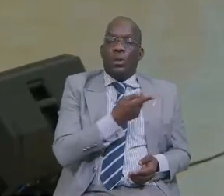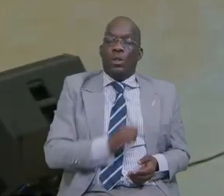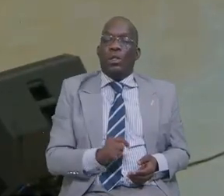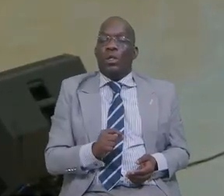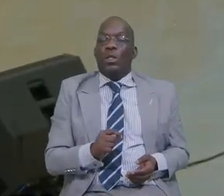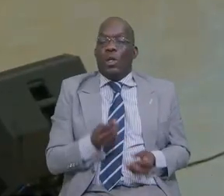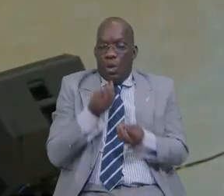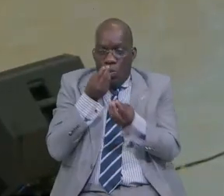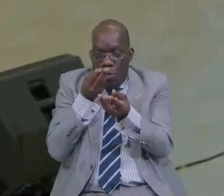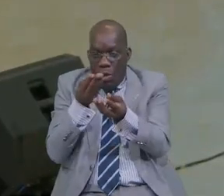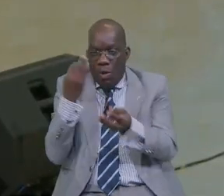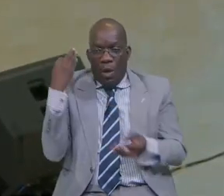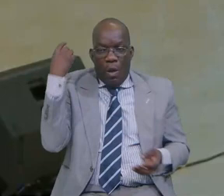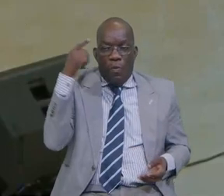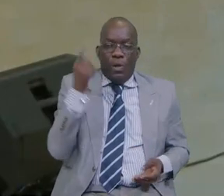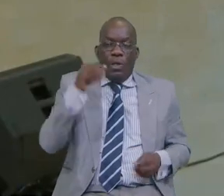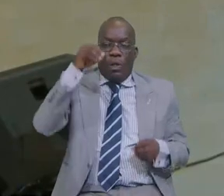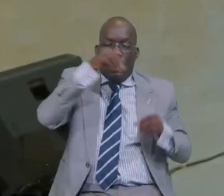le repas de l'homme intérieur.